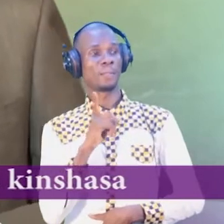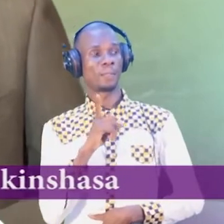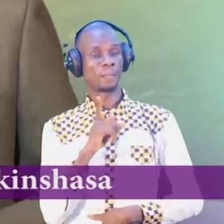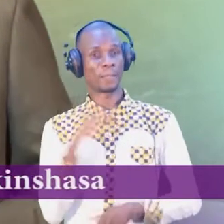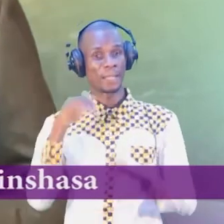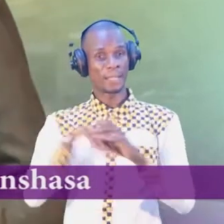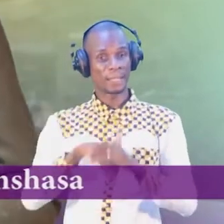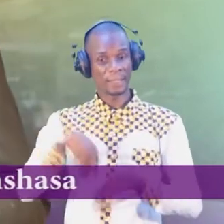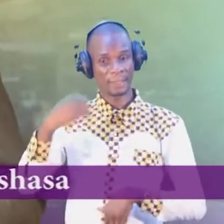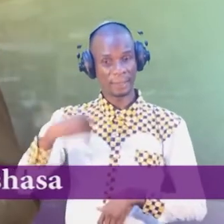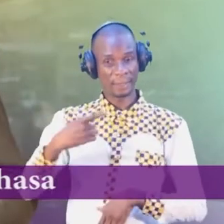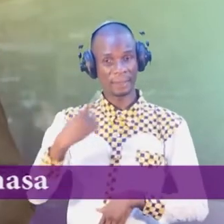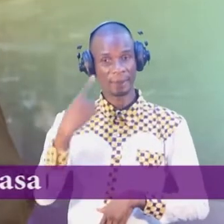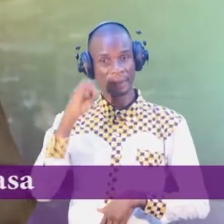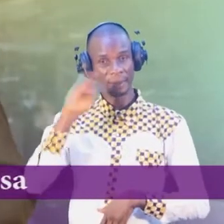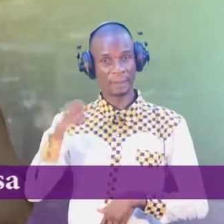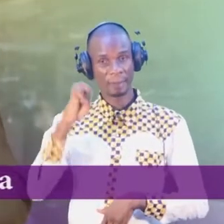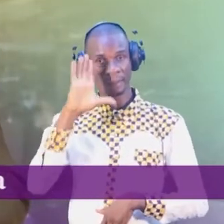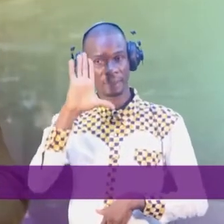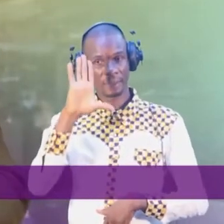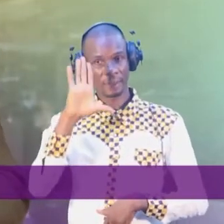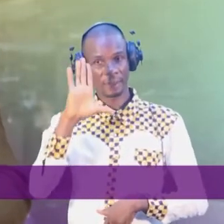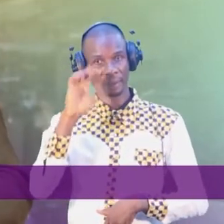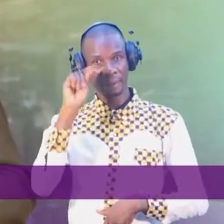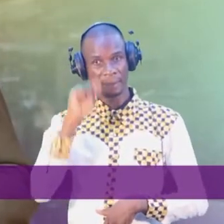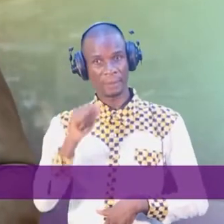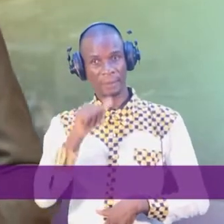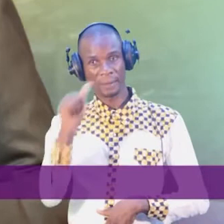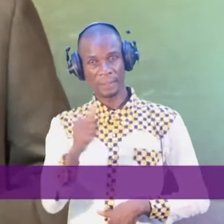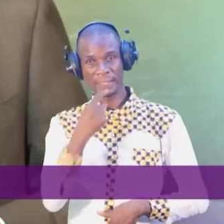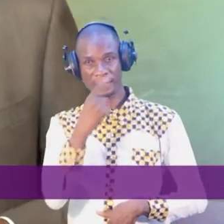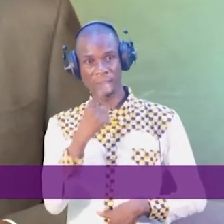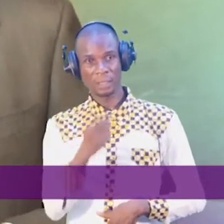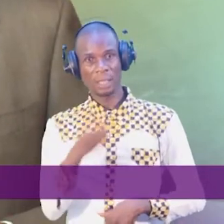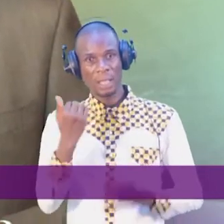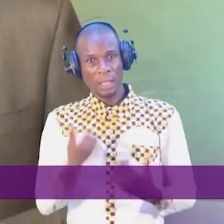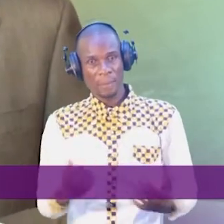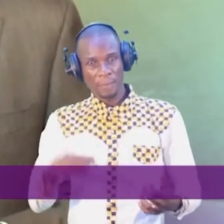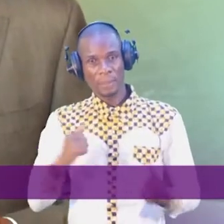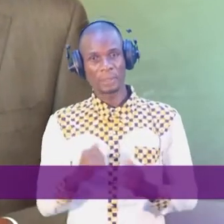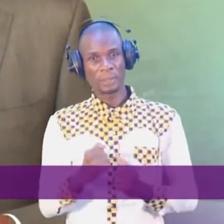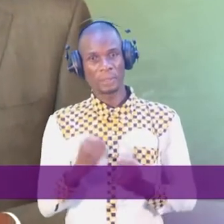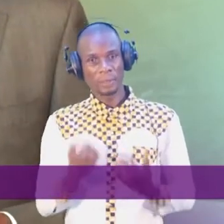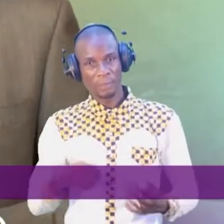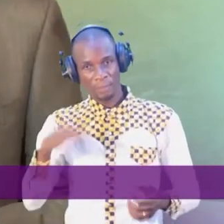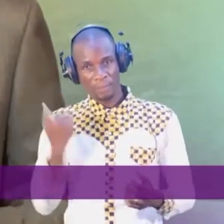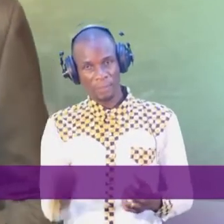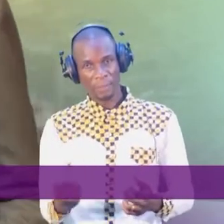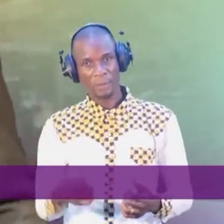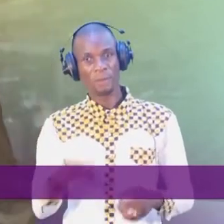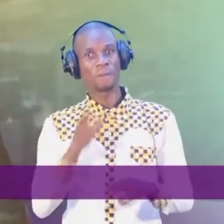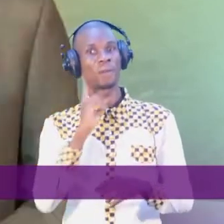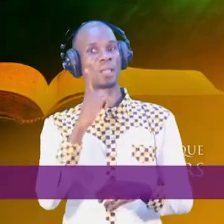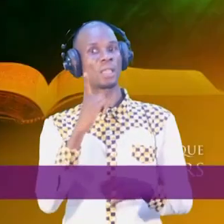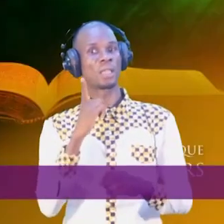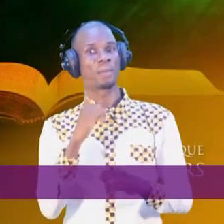bikeko. Yohane mpe azali kopesa likebisi wana na mokanda na ye ya liboso mokapo ya mitano eteni ya tuku mibale na moko,